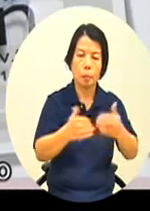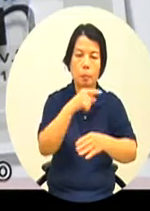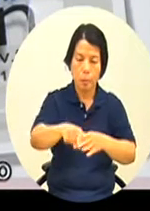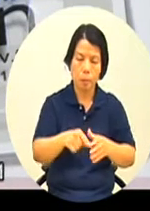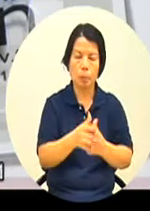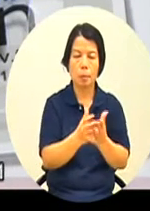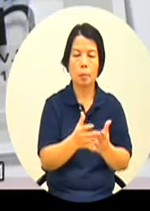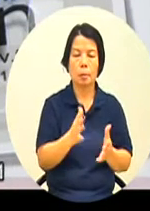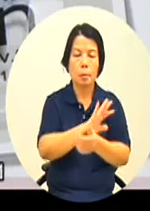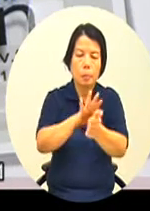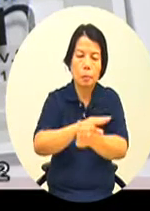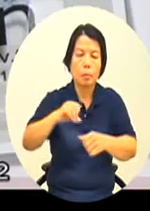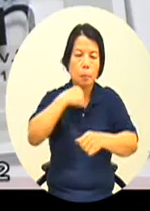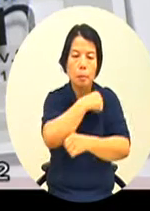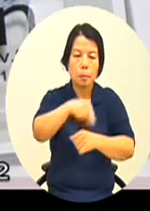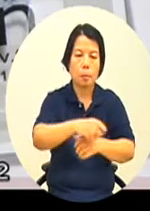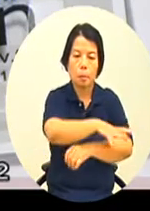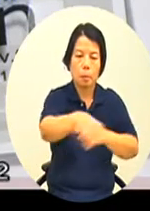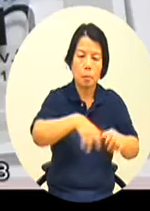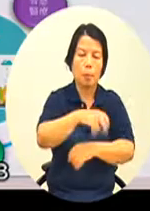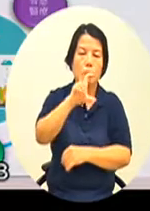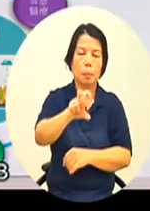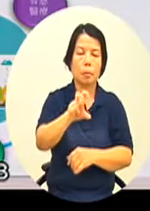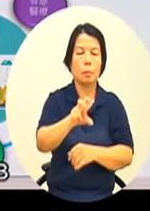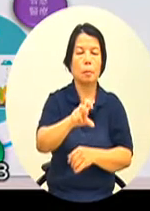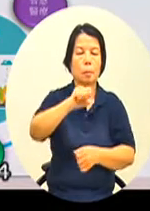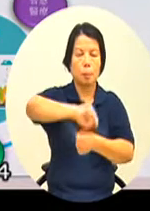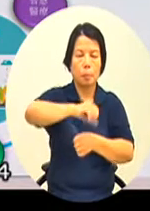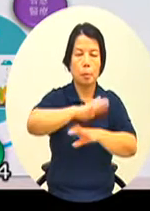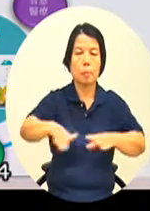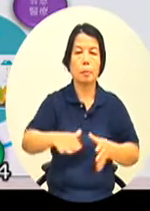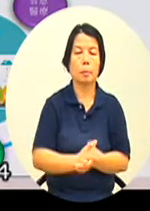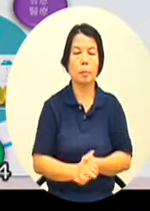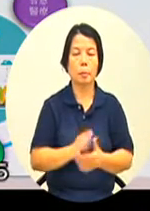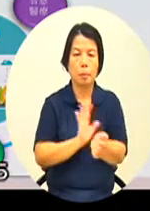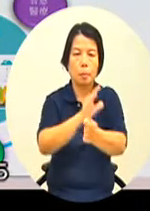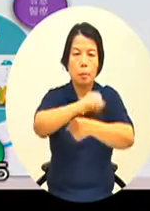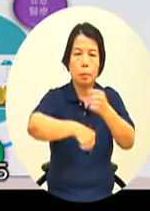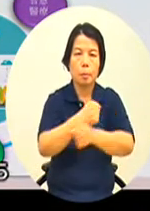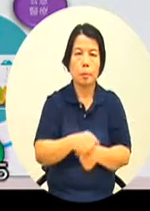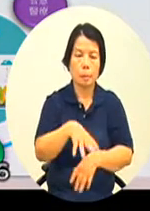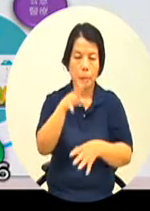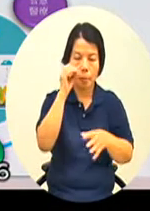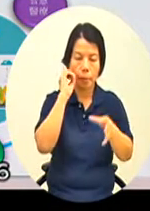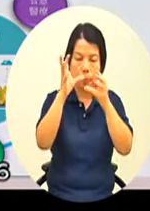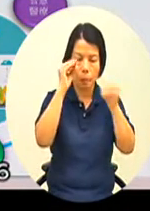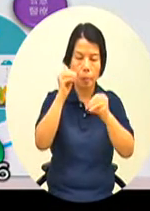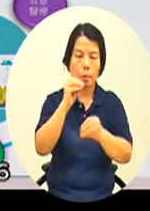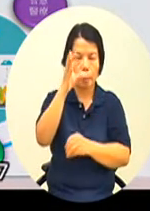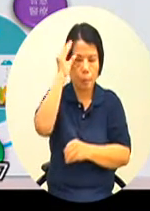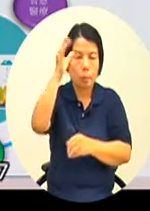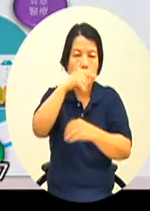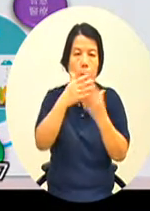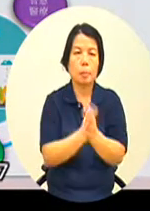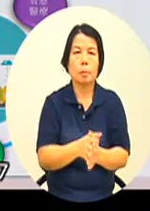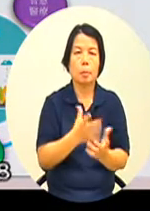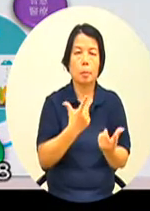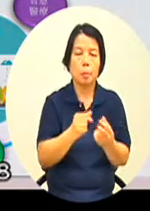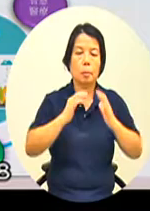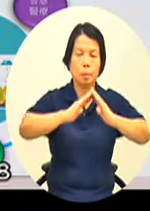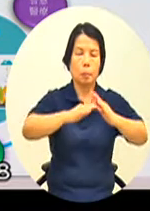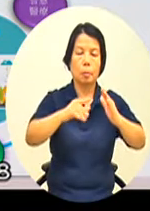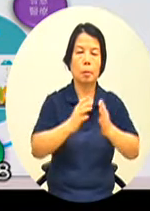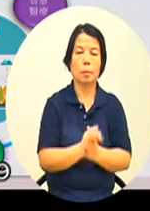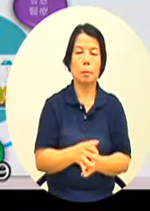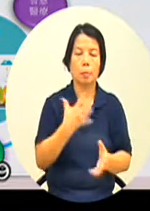点，爱台湾70个无线热点。在推动智慧城市方面，我们统筹各项智慧城市发